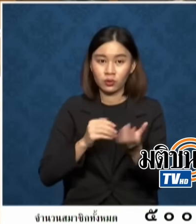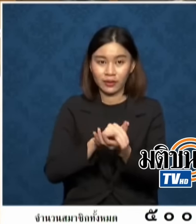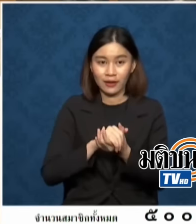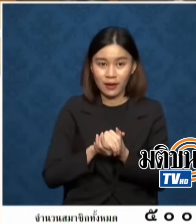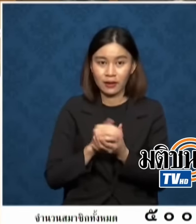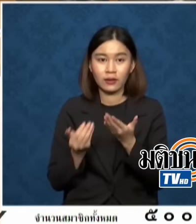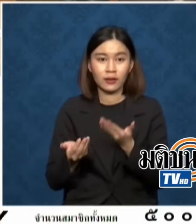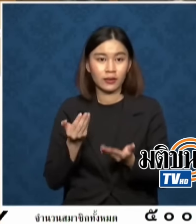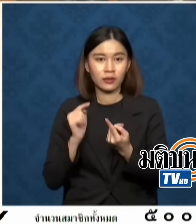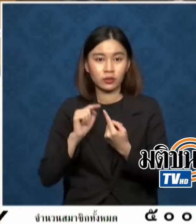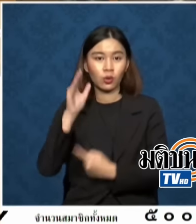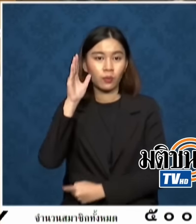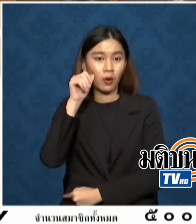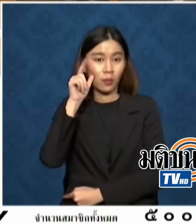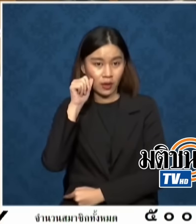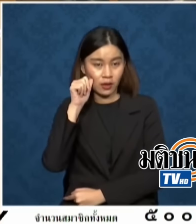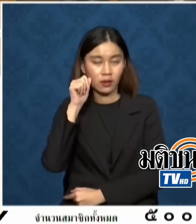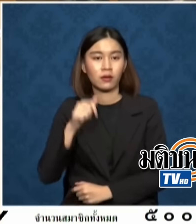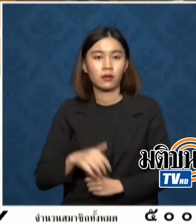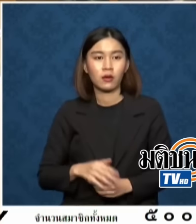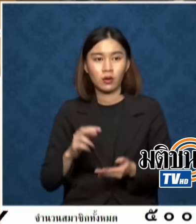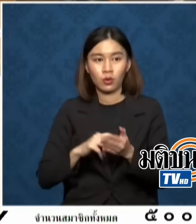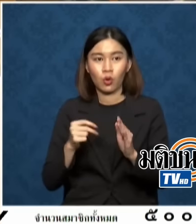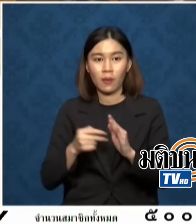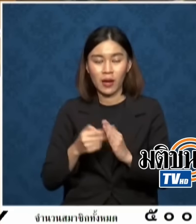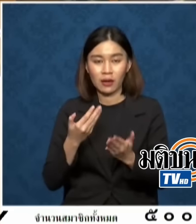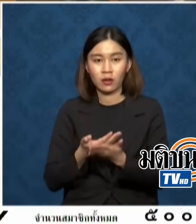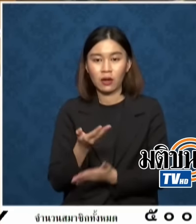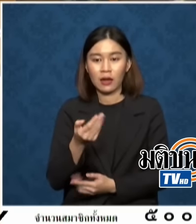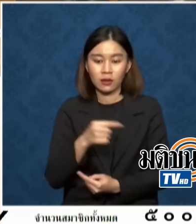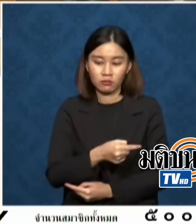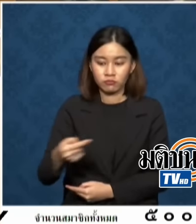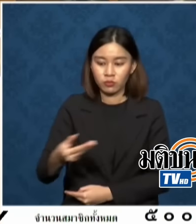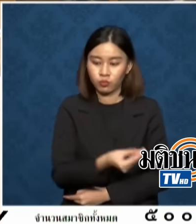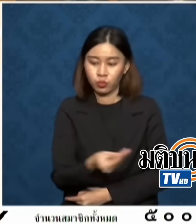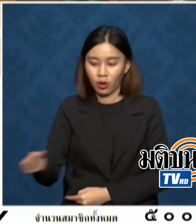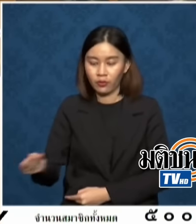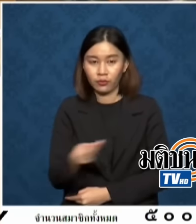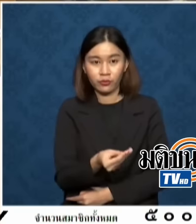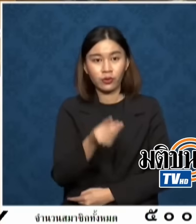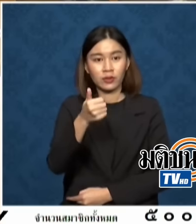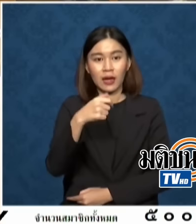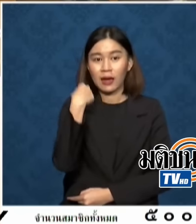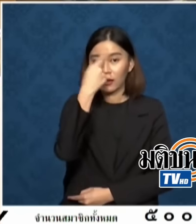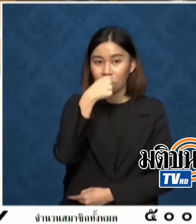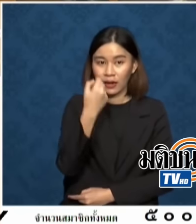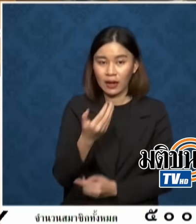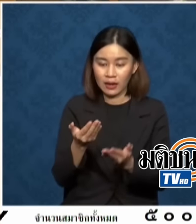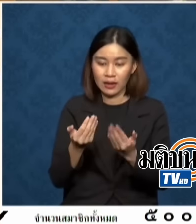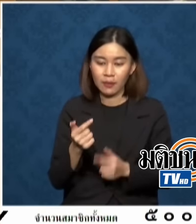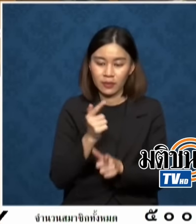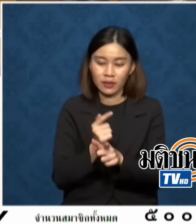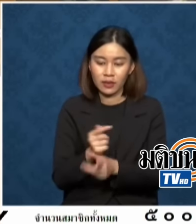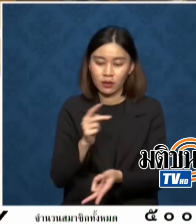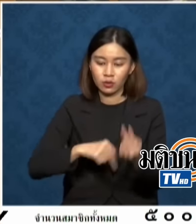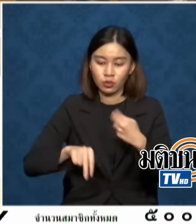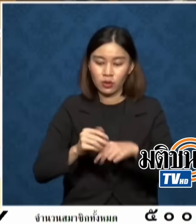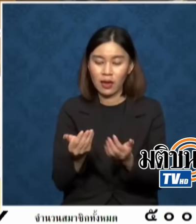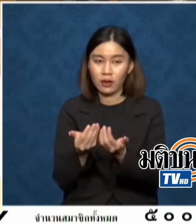หรือระหว่างบิดามารดาย่อมเรียกจากการได้เมื่อฝ่ายที่ควรได้รับอุปการะเลี้ยง